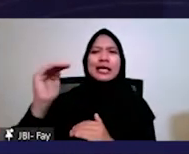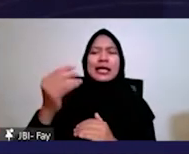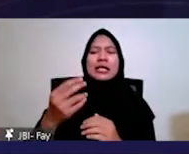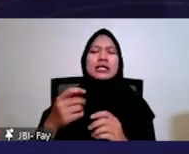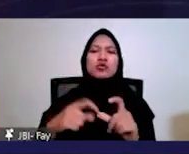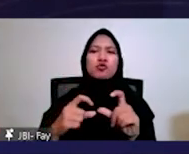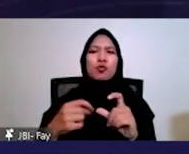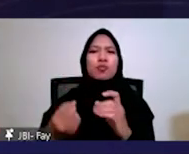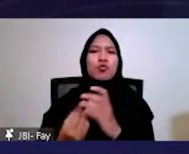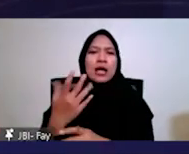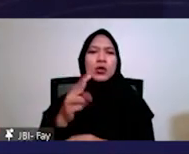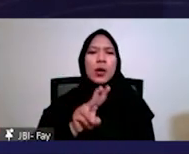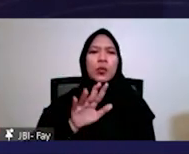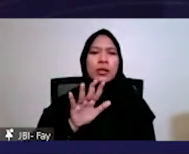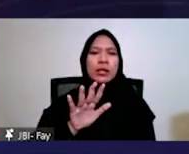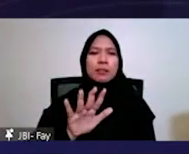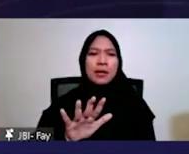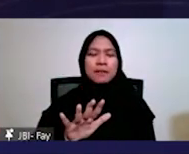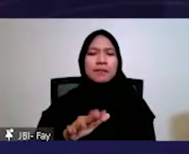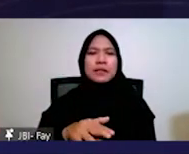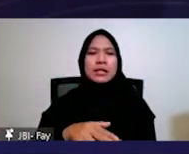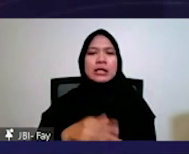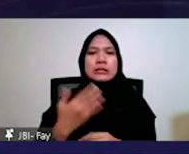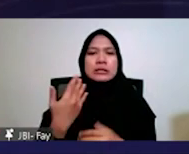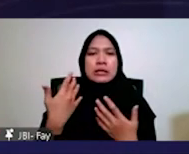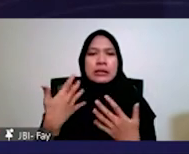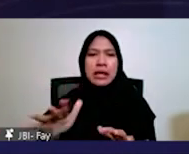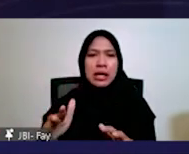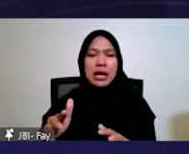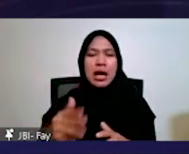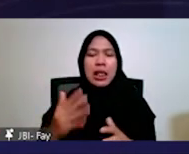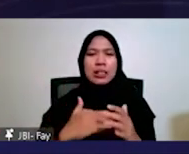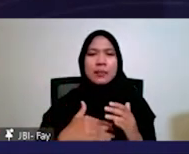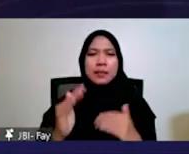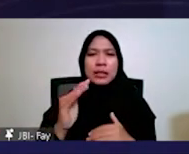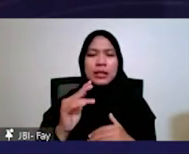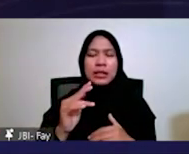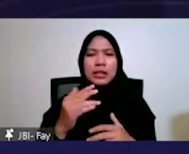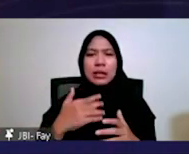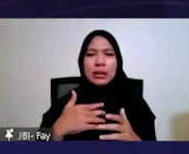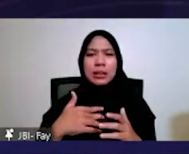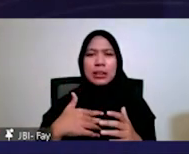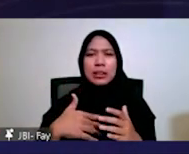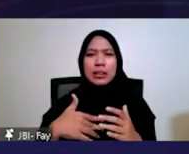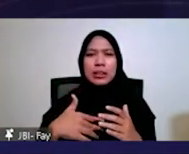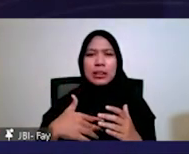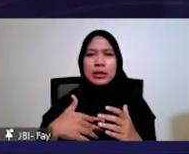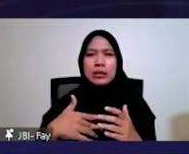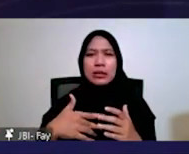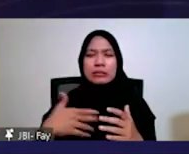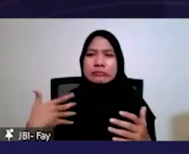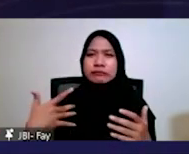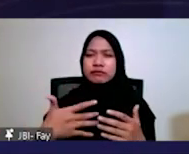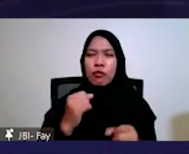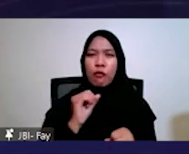25pcs win setelah sekitar tahan lebih dari dua ya Selama selama kopi